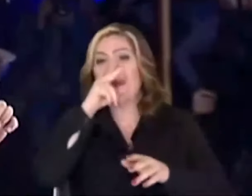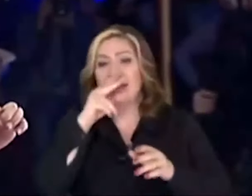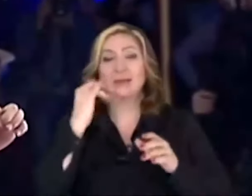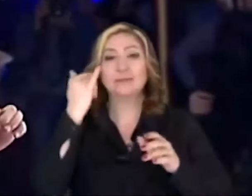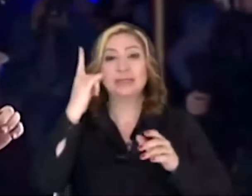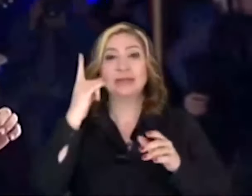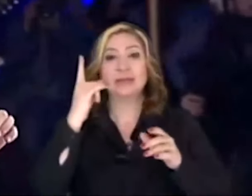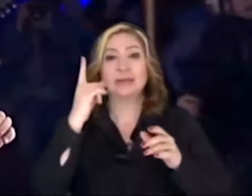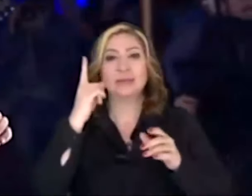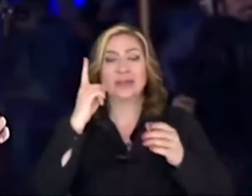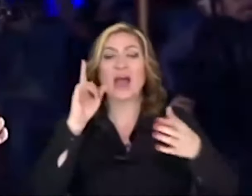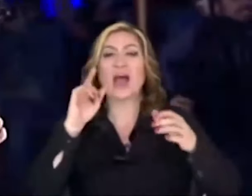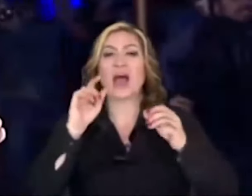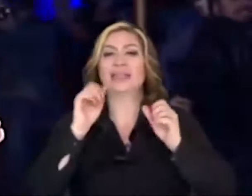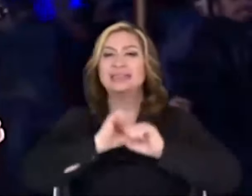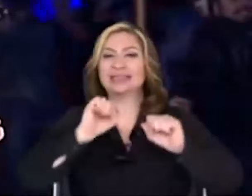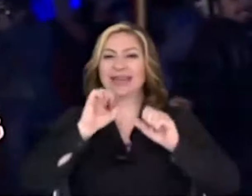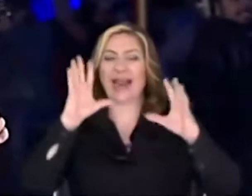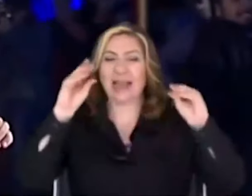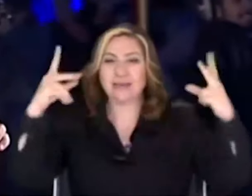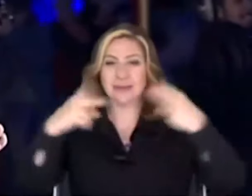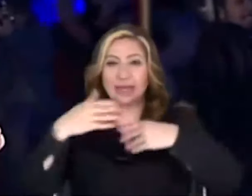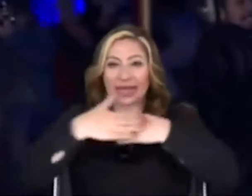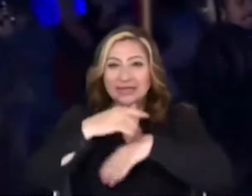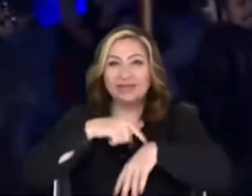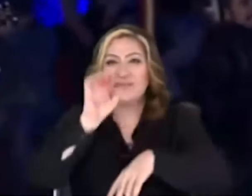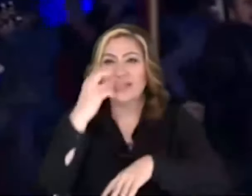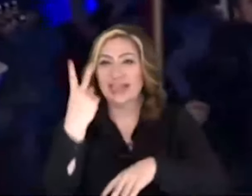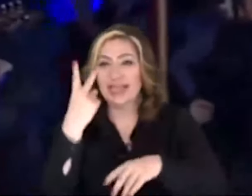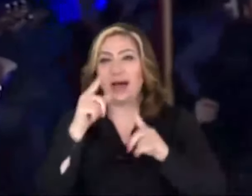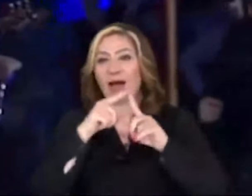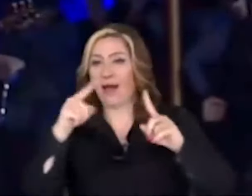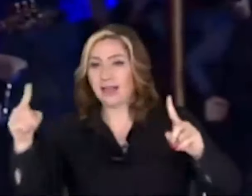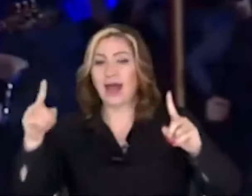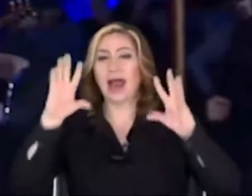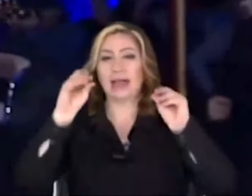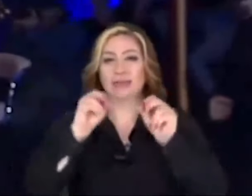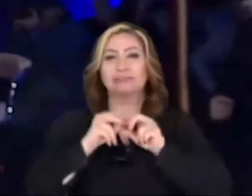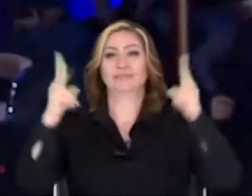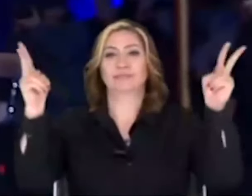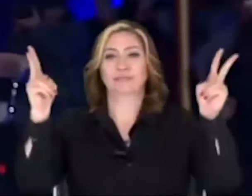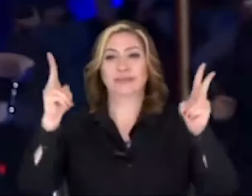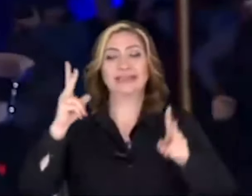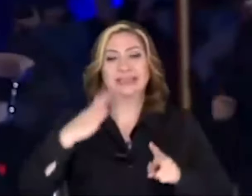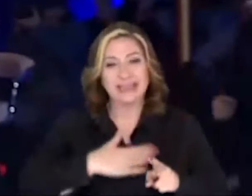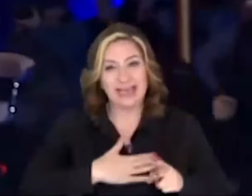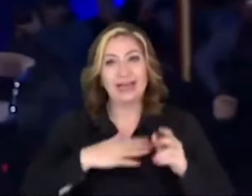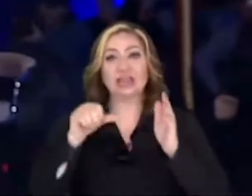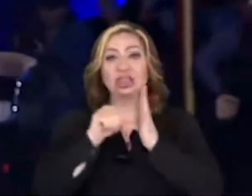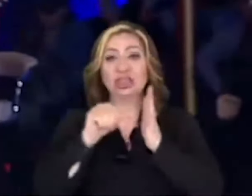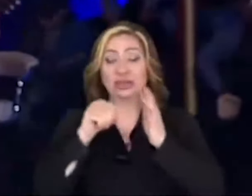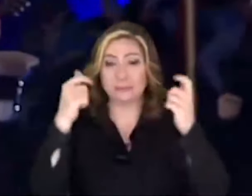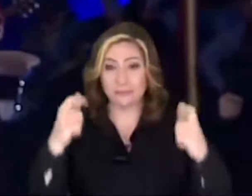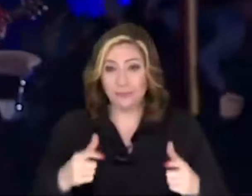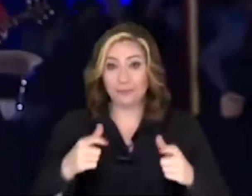mahallelerini etkileyen TİH kaynaklı arıza meydana gelmiştir. Tahmini gece saat 02 civarı enerji verilmesi öngörülmektedir. Sayın abone, Şişli